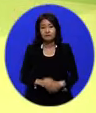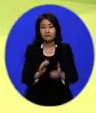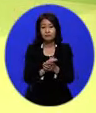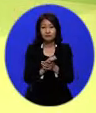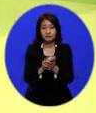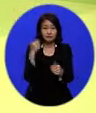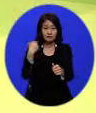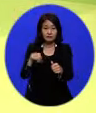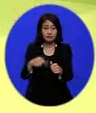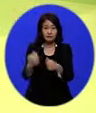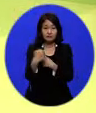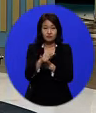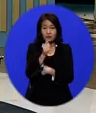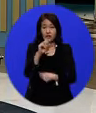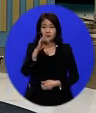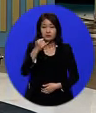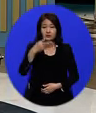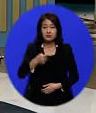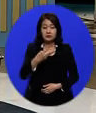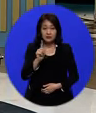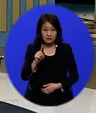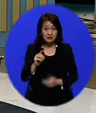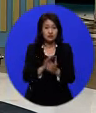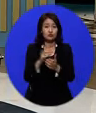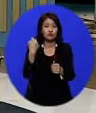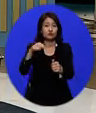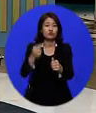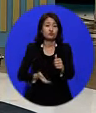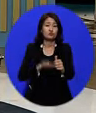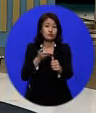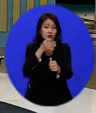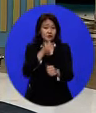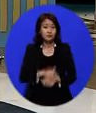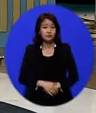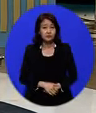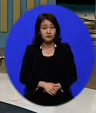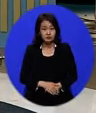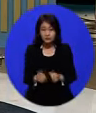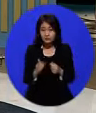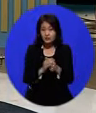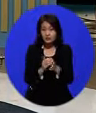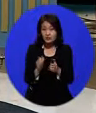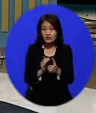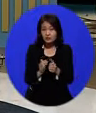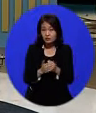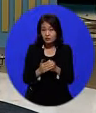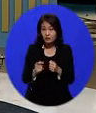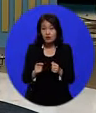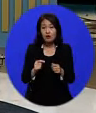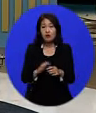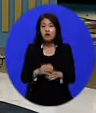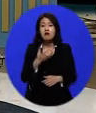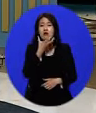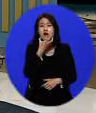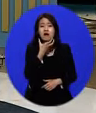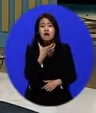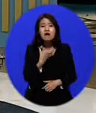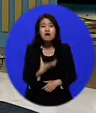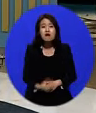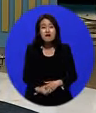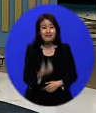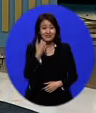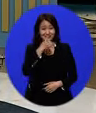친구가 가르치기. 하브르타의 수업에는요, 친구가 가르치기가 있어요. 네. 그래서 옆에 굉장히 수염이 긴 분이